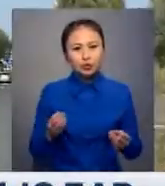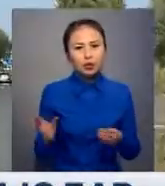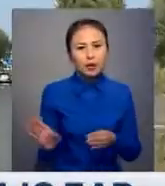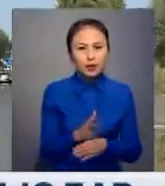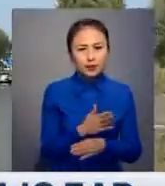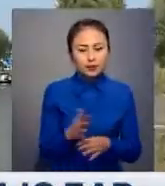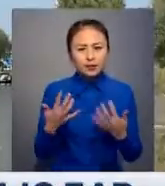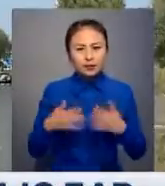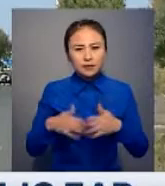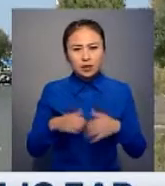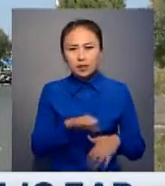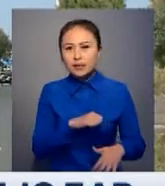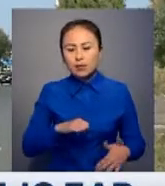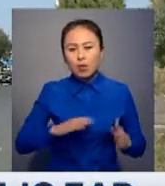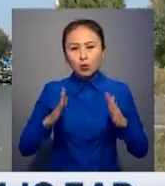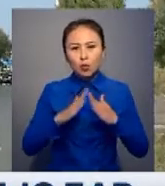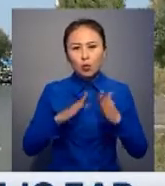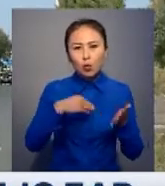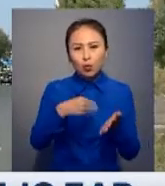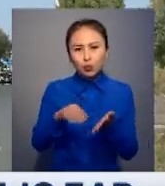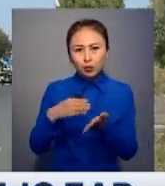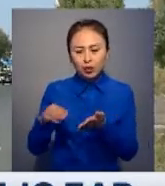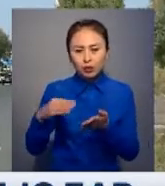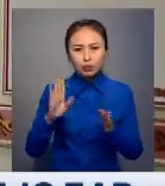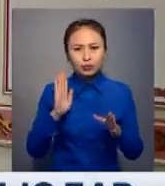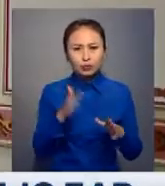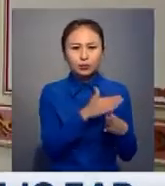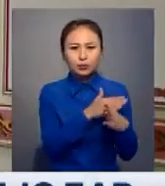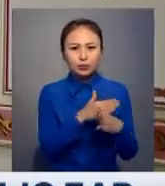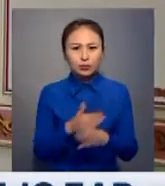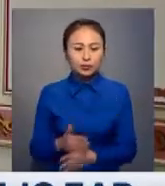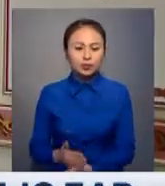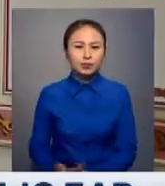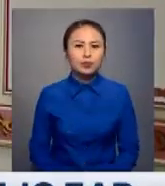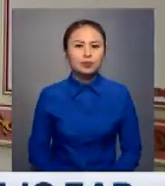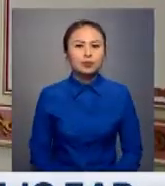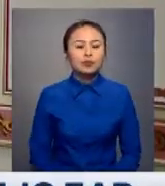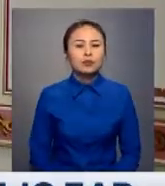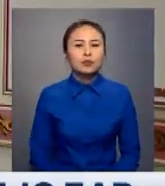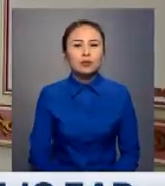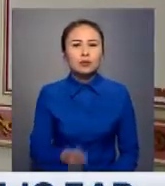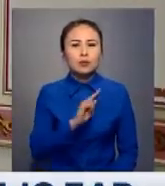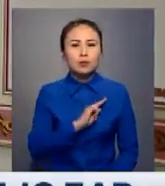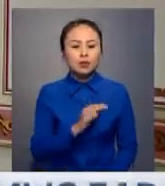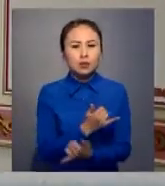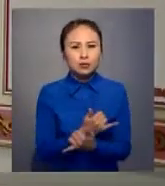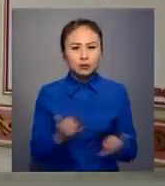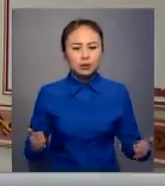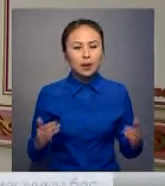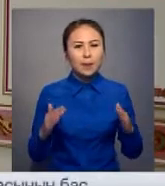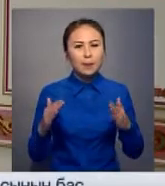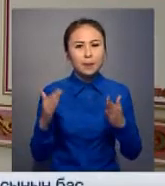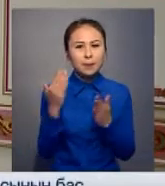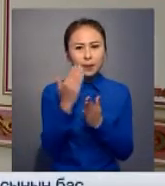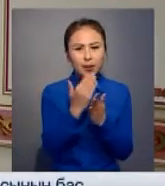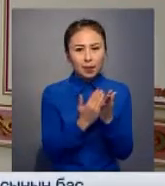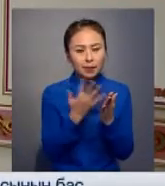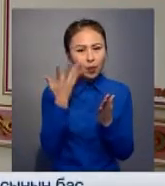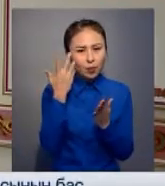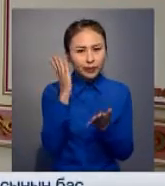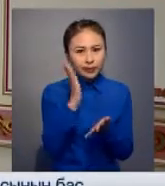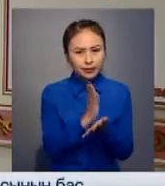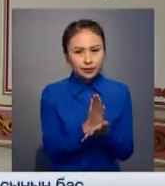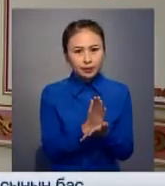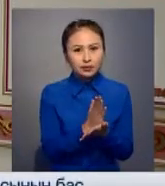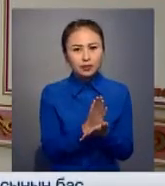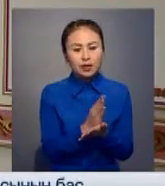жан санына байланысты үй сатып алуға, жалдауға жәрдем жасалады. Нәтижелі жұмыспен қамту бағдарламасы болғаннан кейін